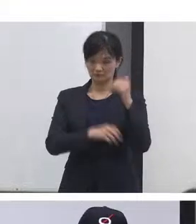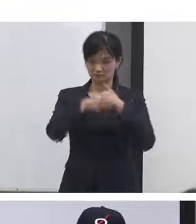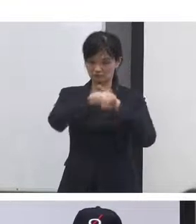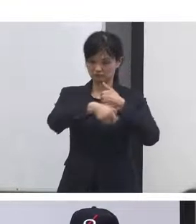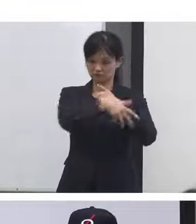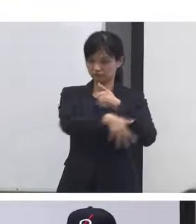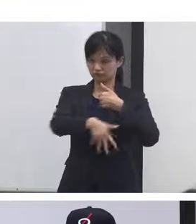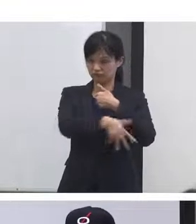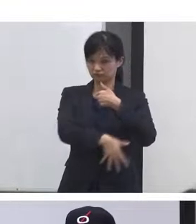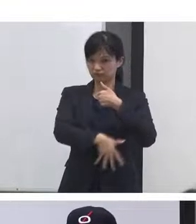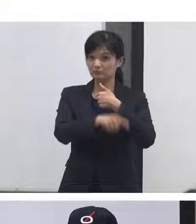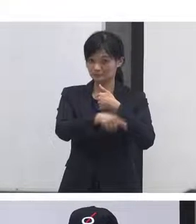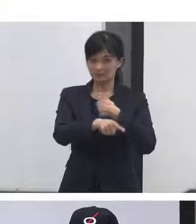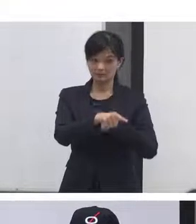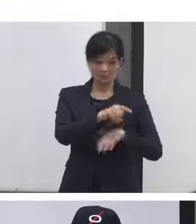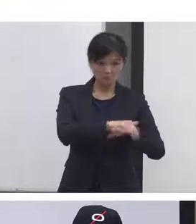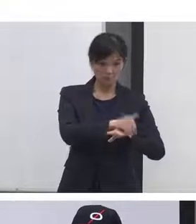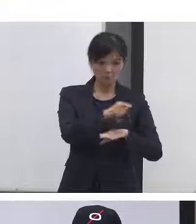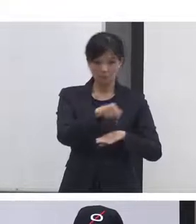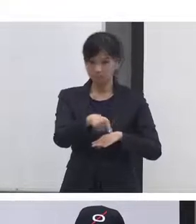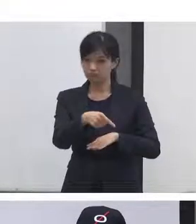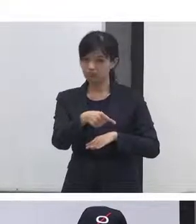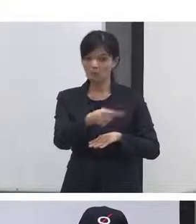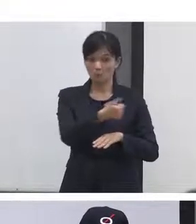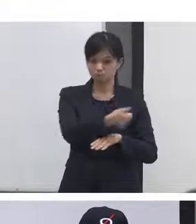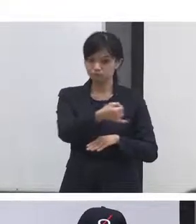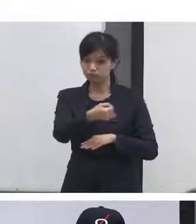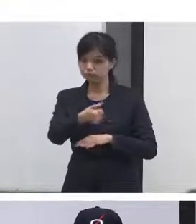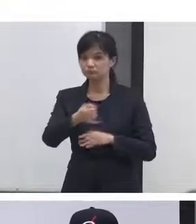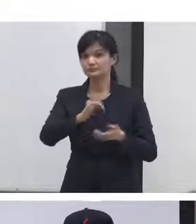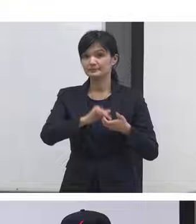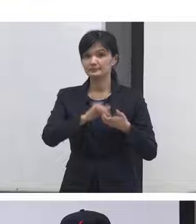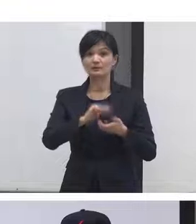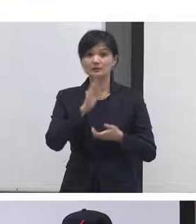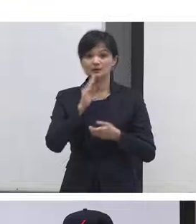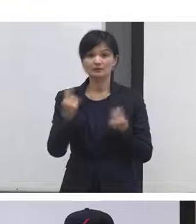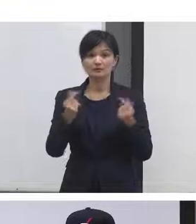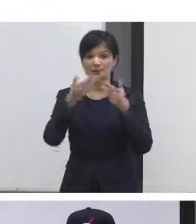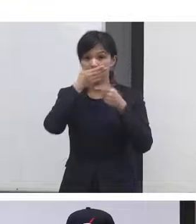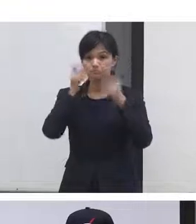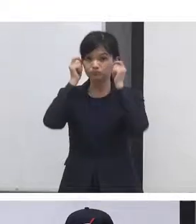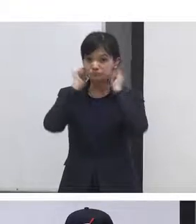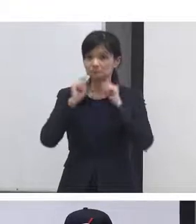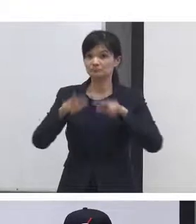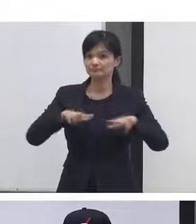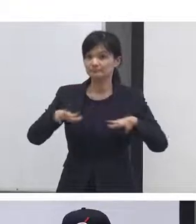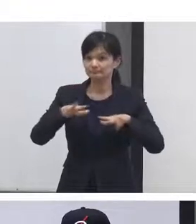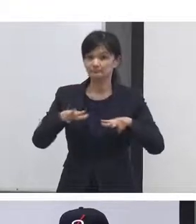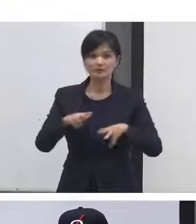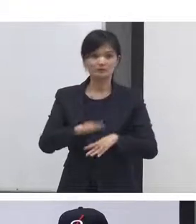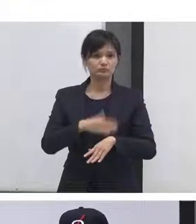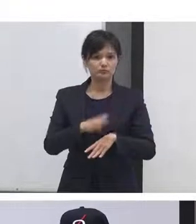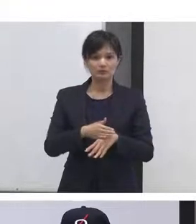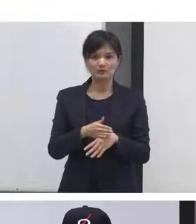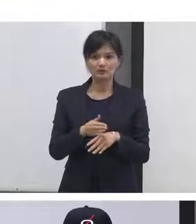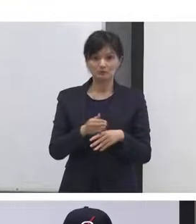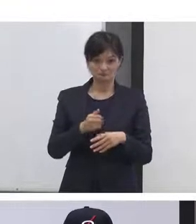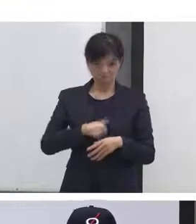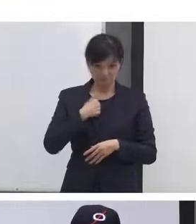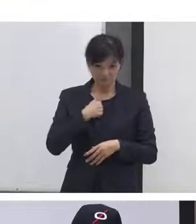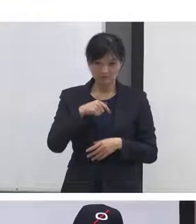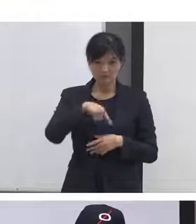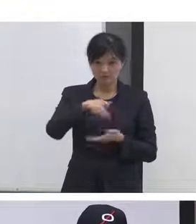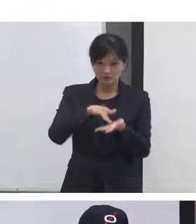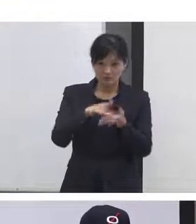它本来就有自己擅长自己能够做的事情，像刚刚提到口罩地图，我们不太可能去跟6000个药局去产生连